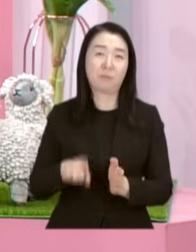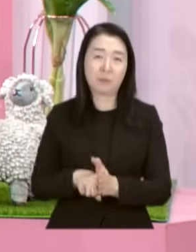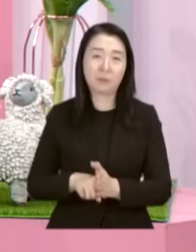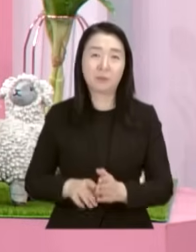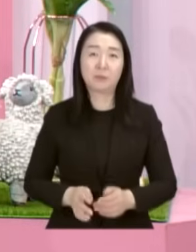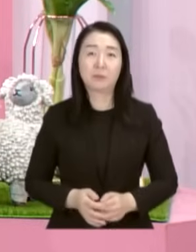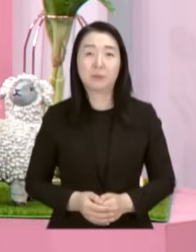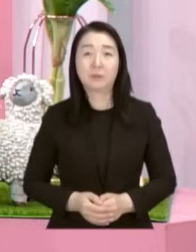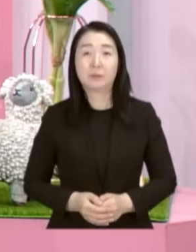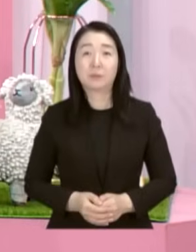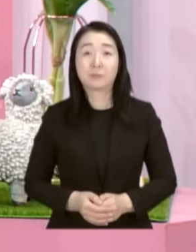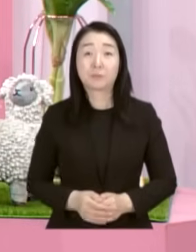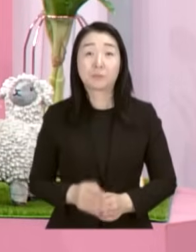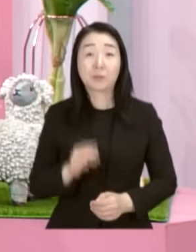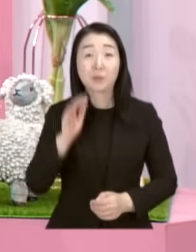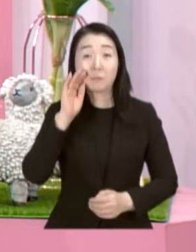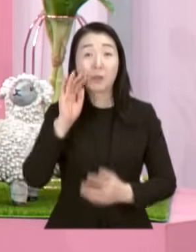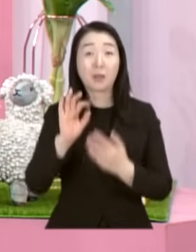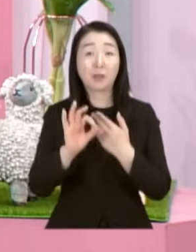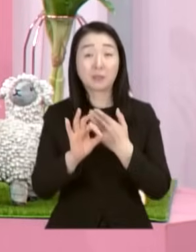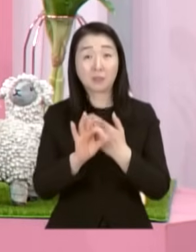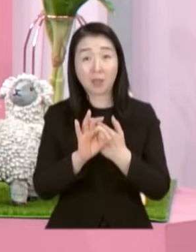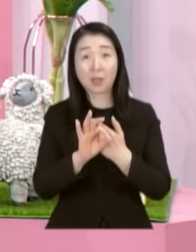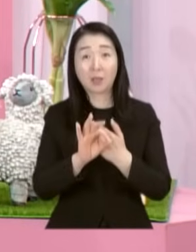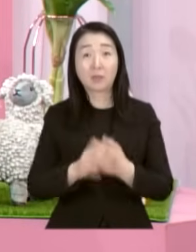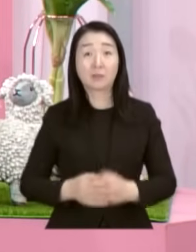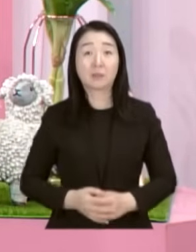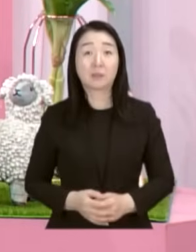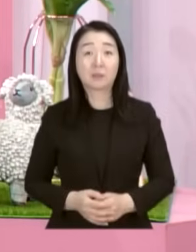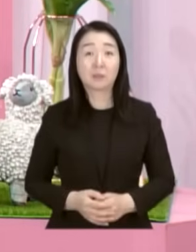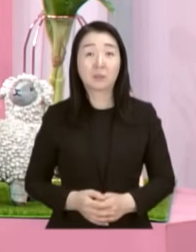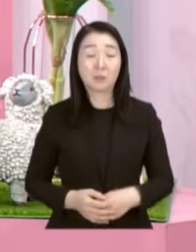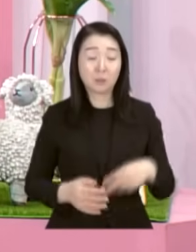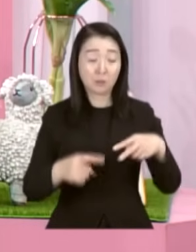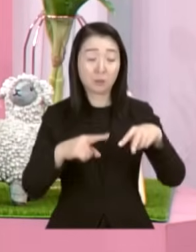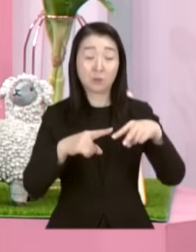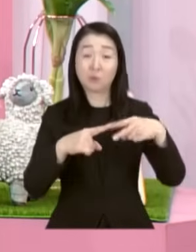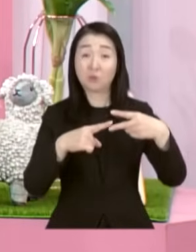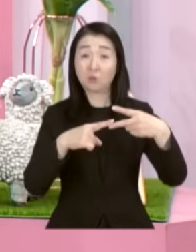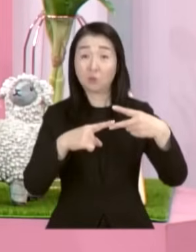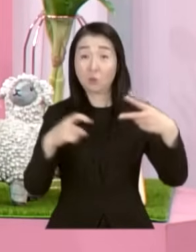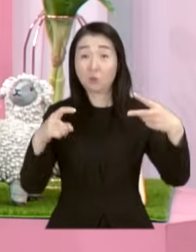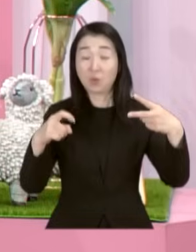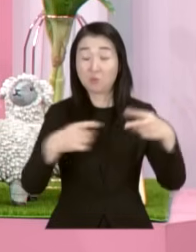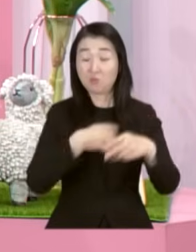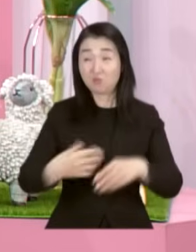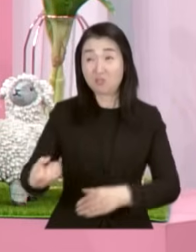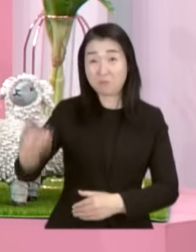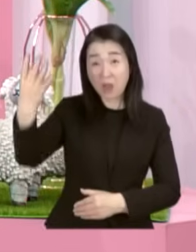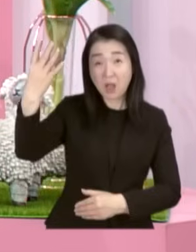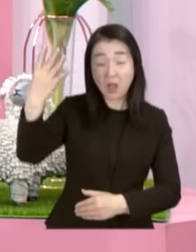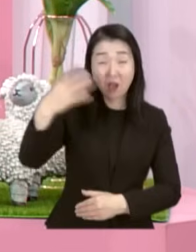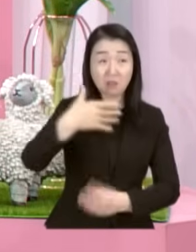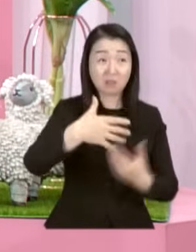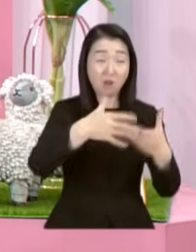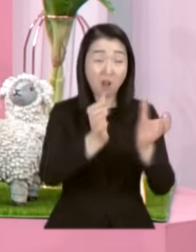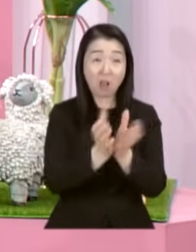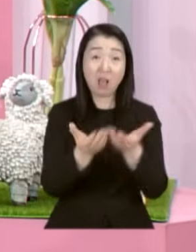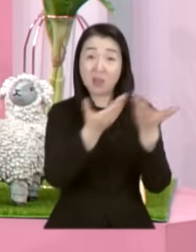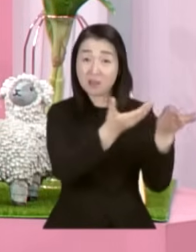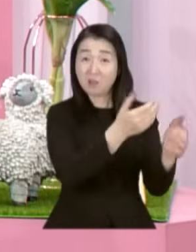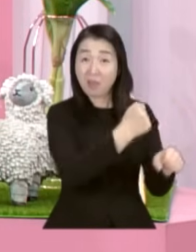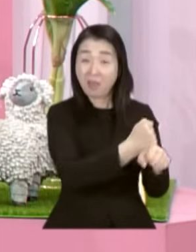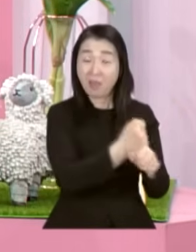네. 만약 동대문구청 손 들어줘서 이거 철거해라 이전해라 이렇게